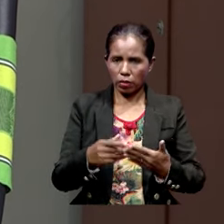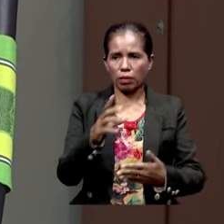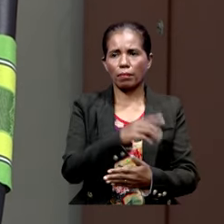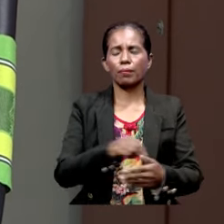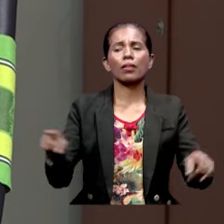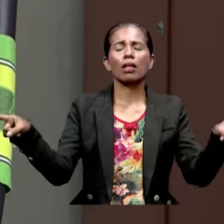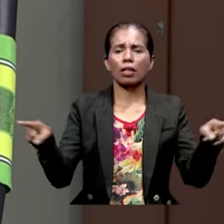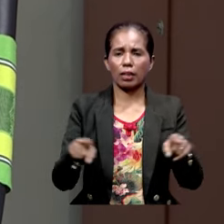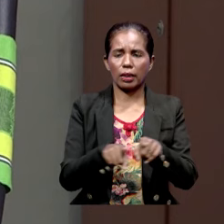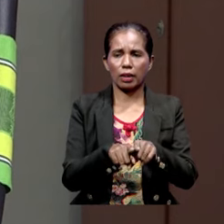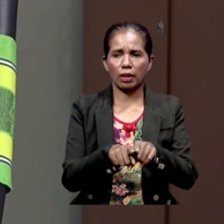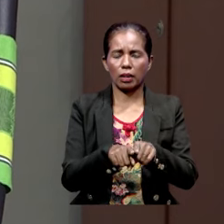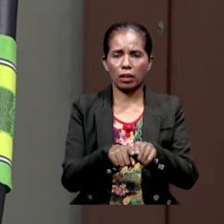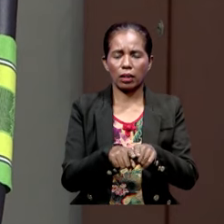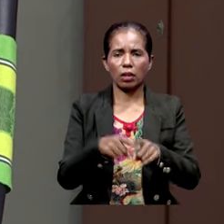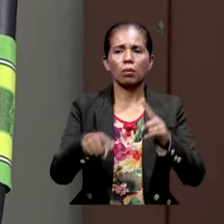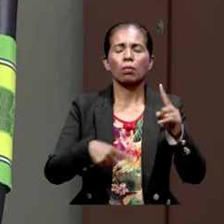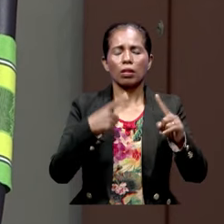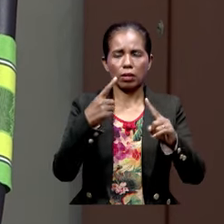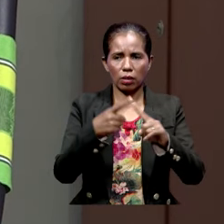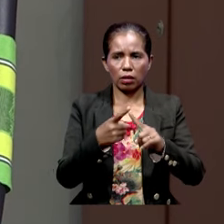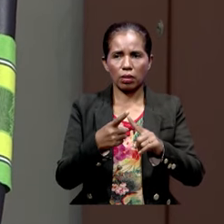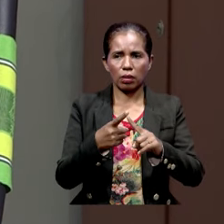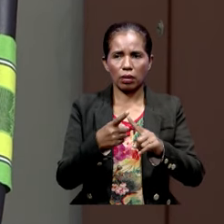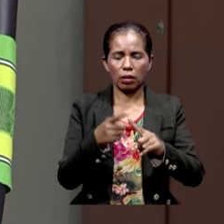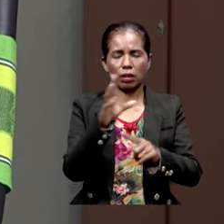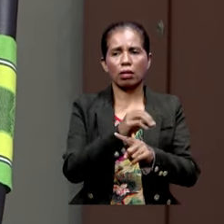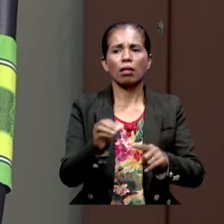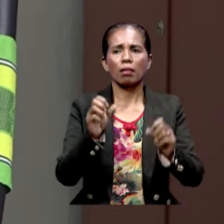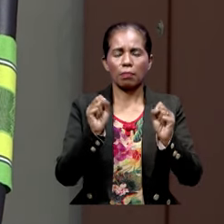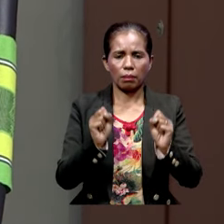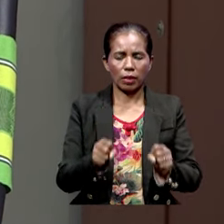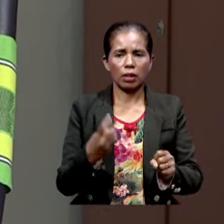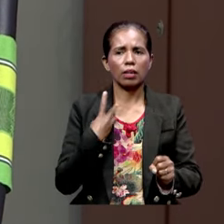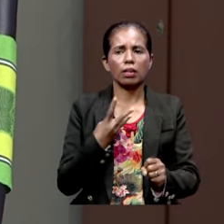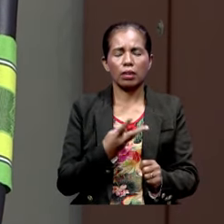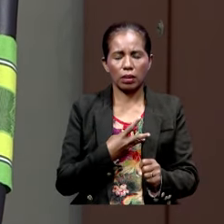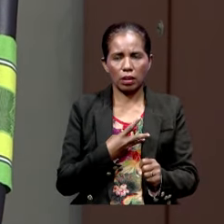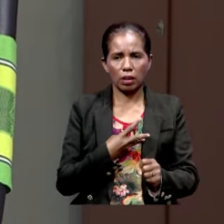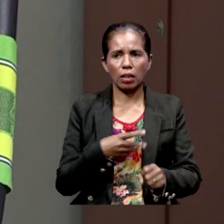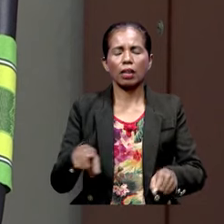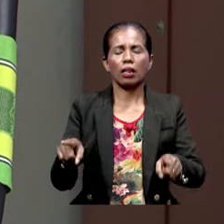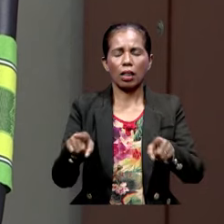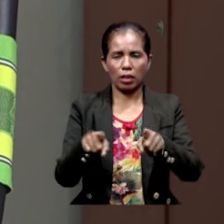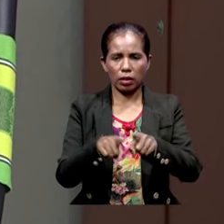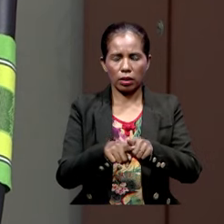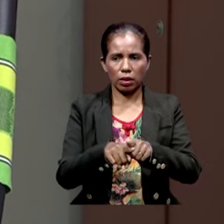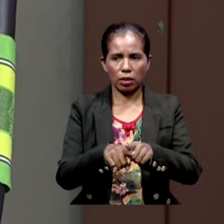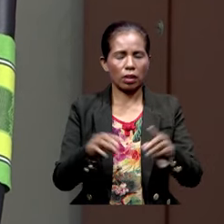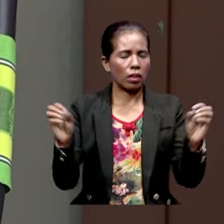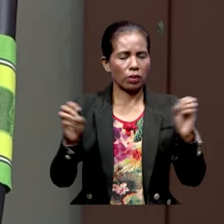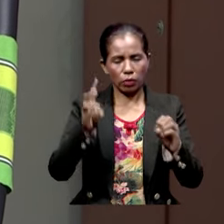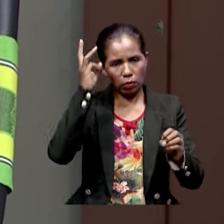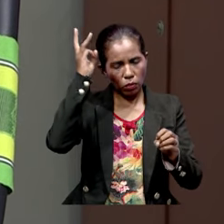hane sande itho dengi bahira sinen simptom serne maga ita hane sang ladu